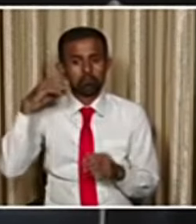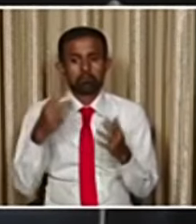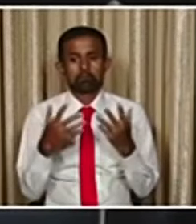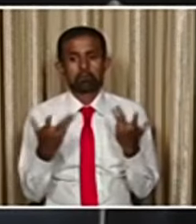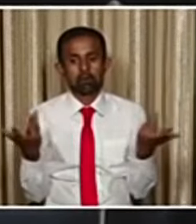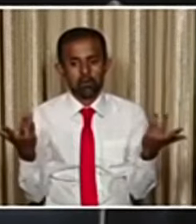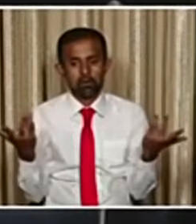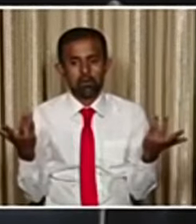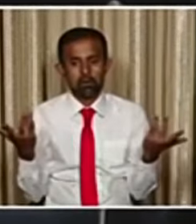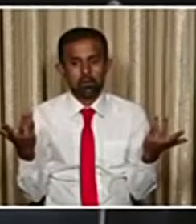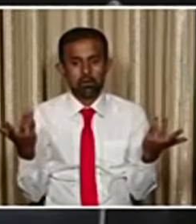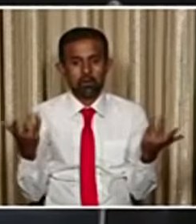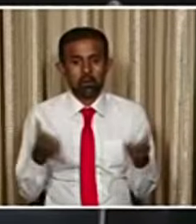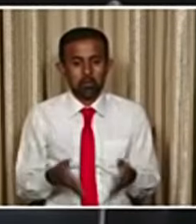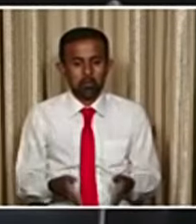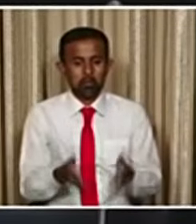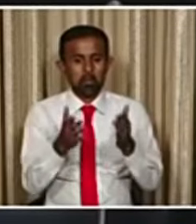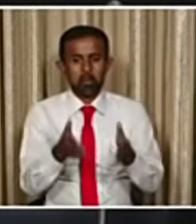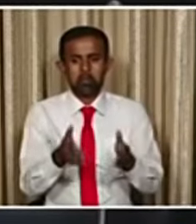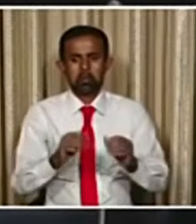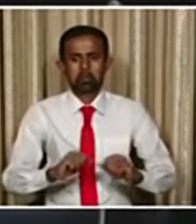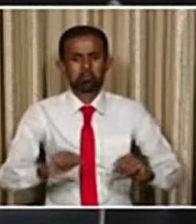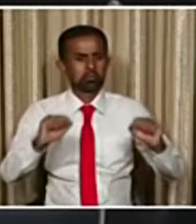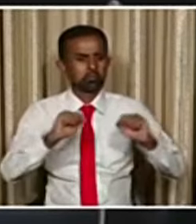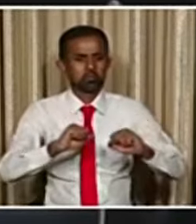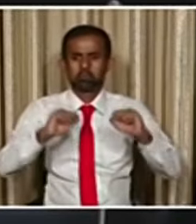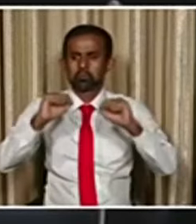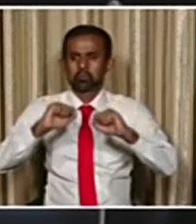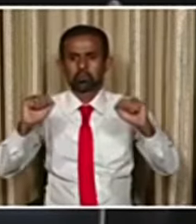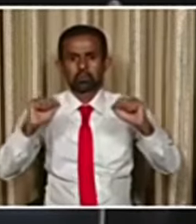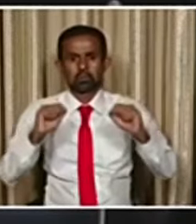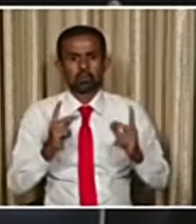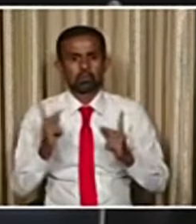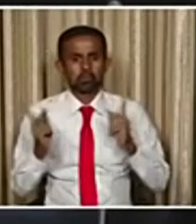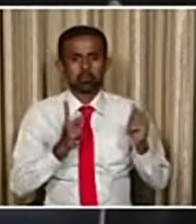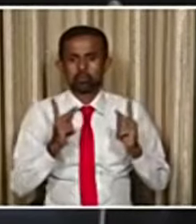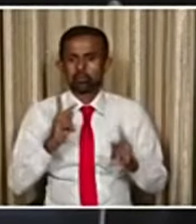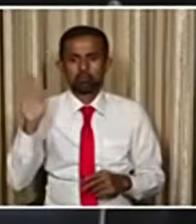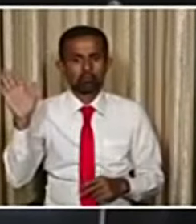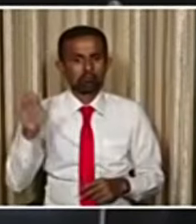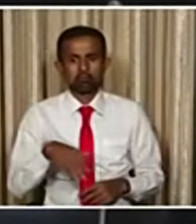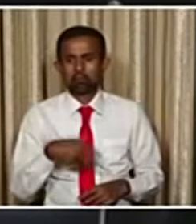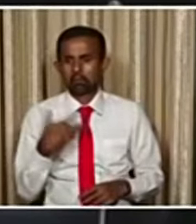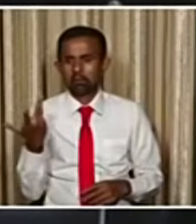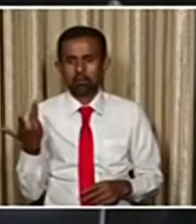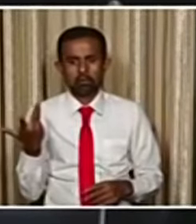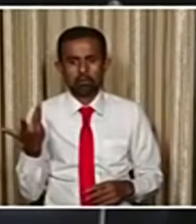පාරේ හැමතැනම උද්ඝෝෂණ. ටුවරිස්ලා එන්නේ නැහැ.